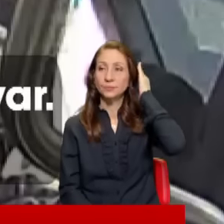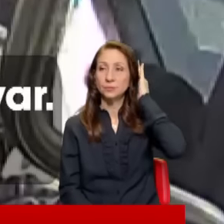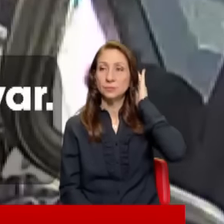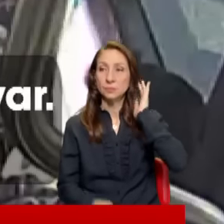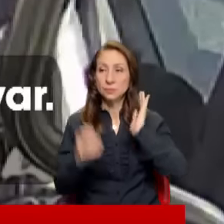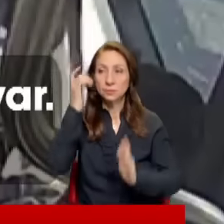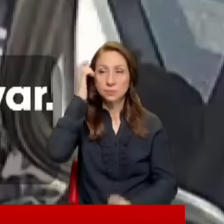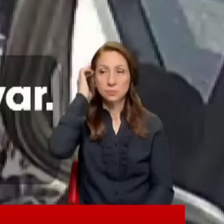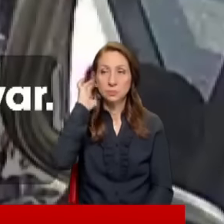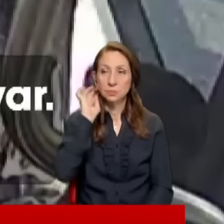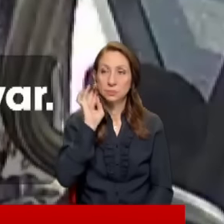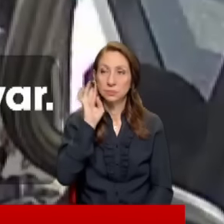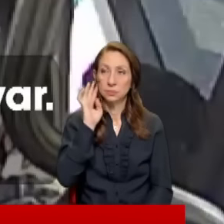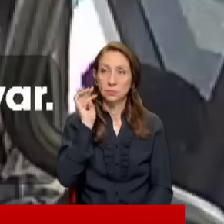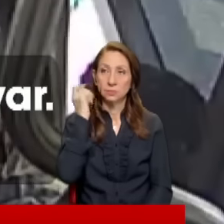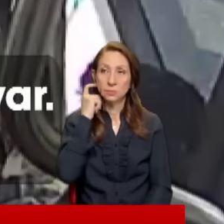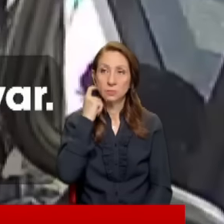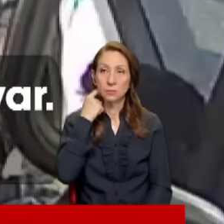kaldıram bir sürü